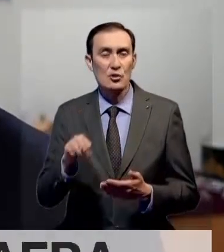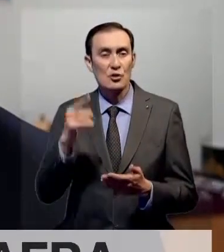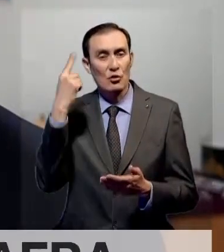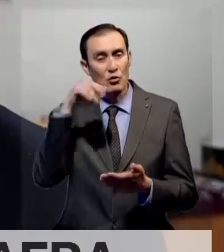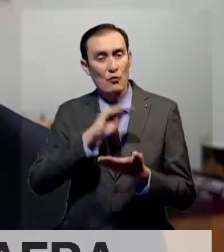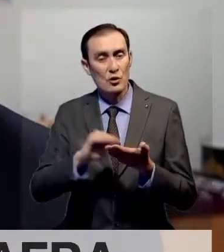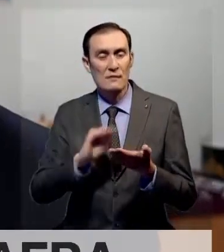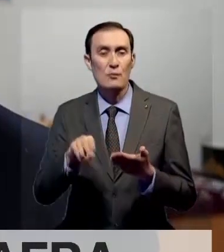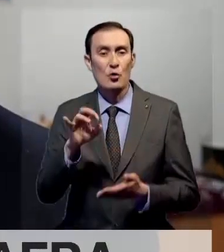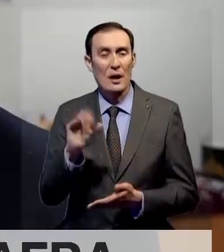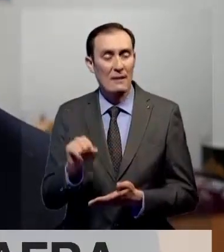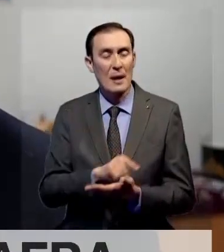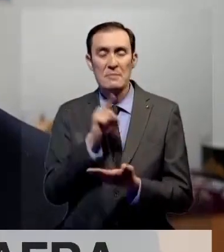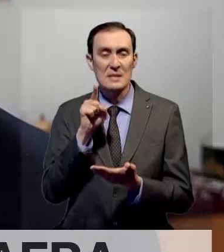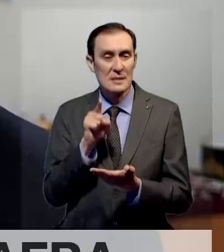творчеством Кемеля Токаева,